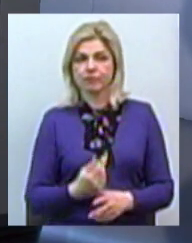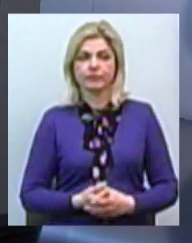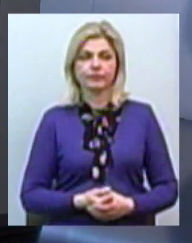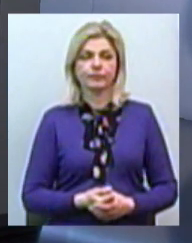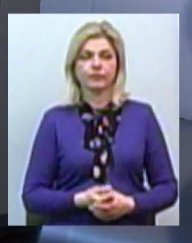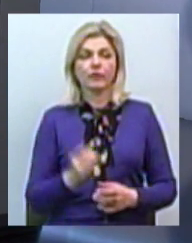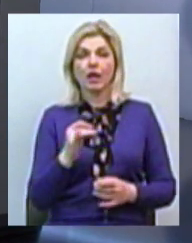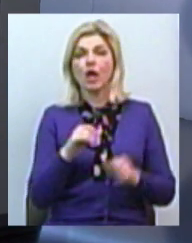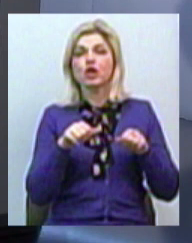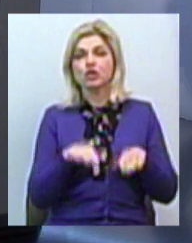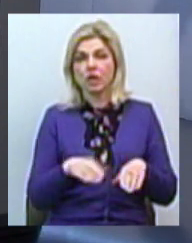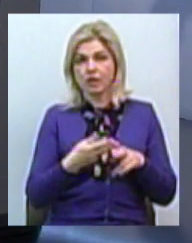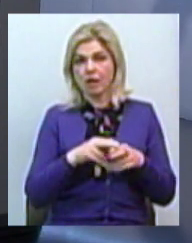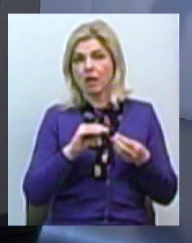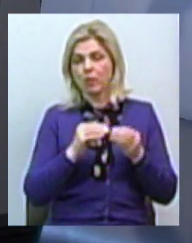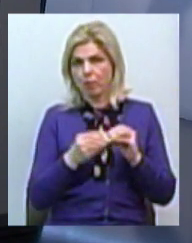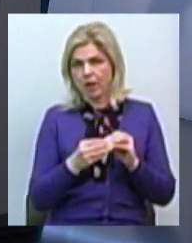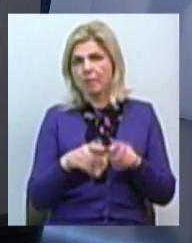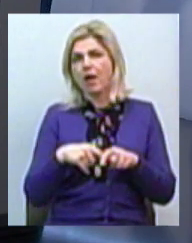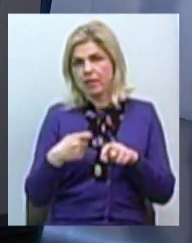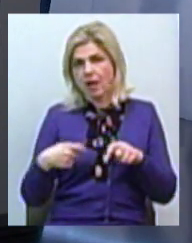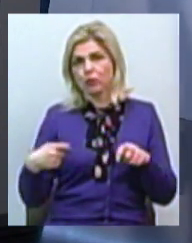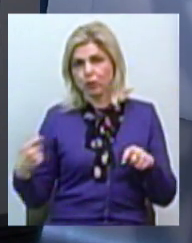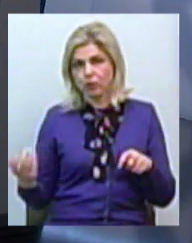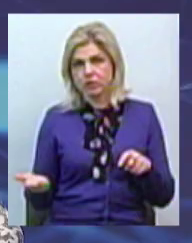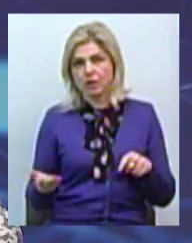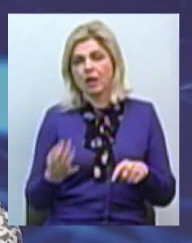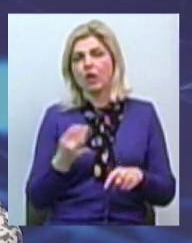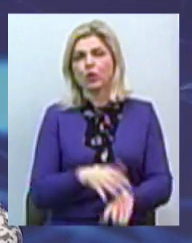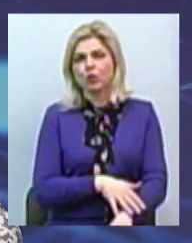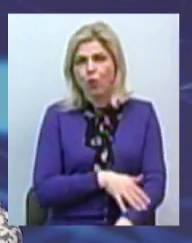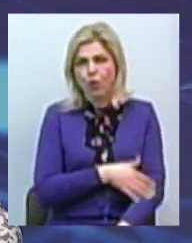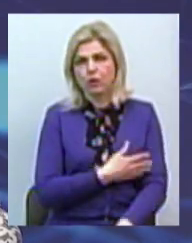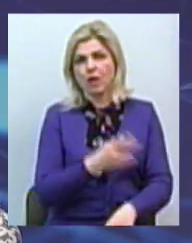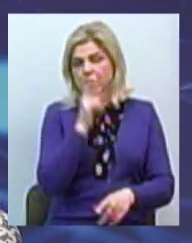ну, вирішення цієї проблеми розтягувалося в часі, і досить довгий час